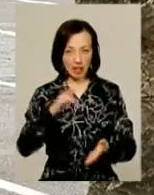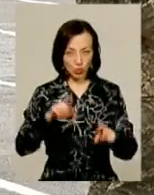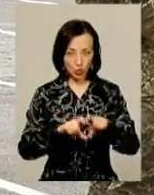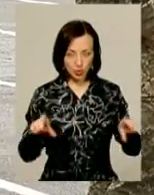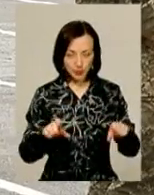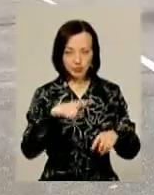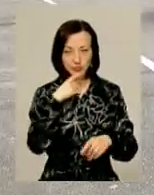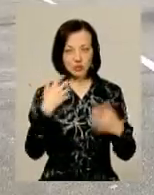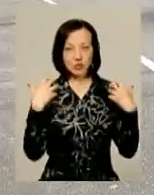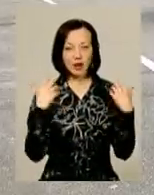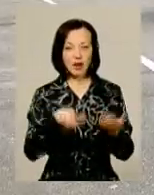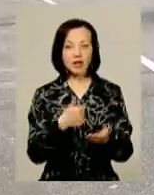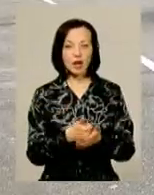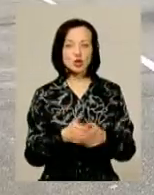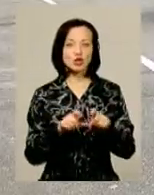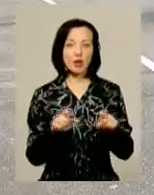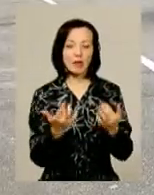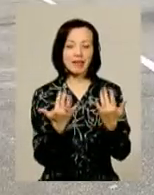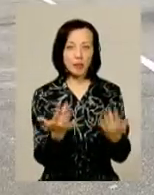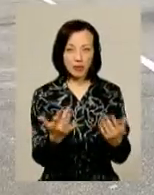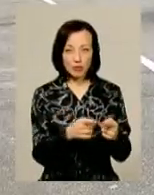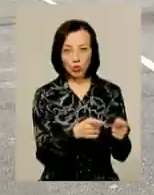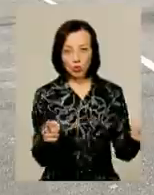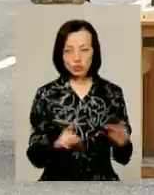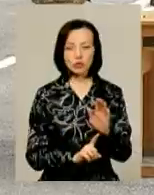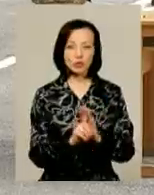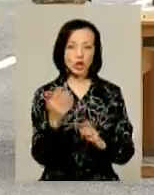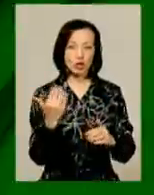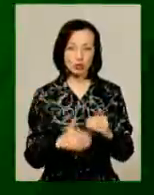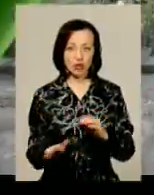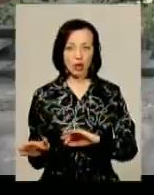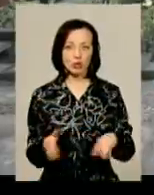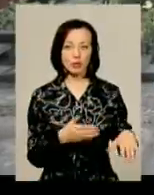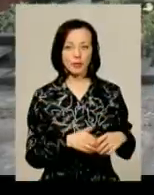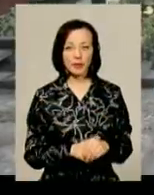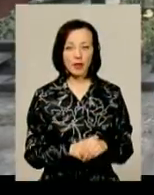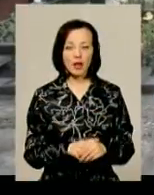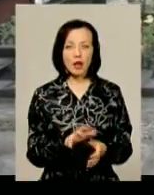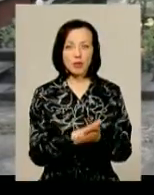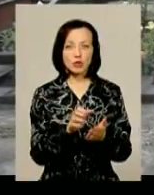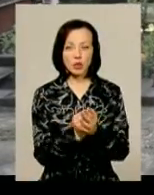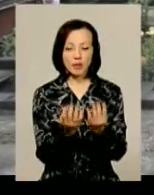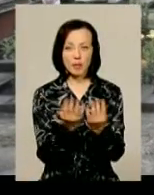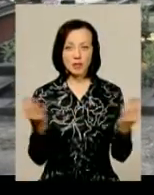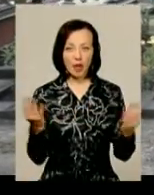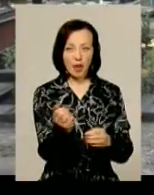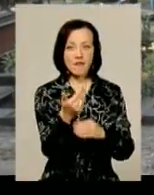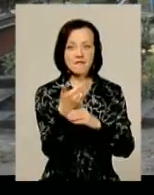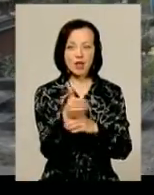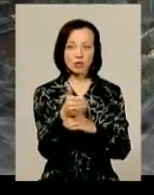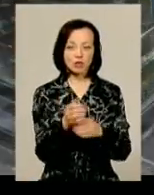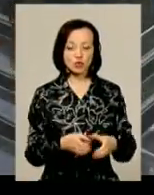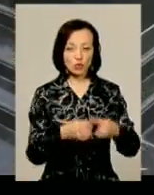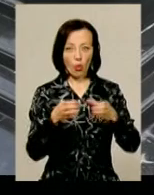начальник Генерального штабу Віктор Муженко, набір на новий курс підготовки вже розпочато. Пошкодили паркан та флаштоки. Так у